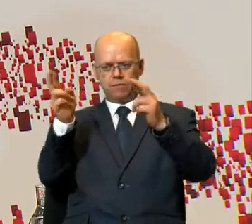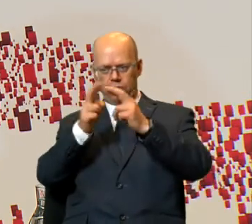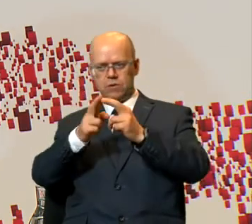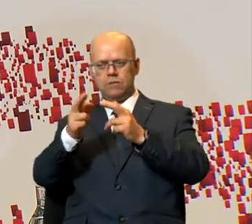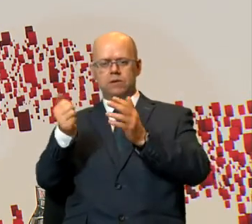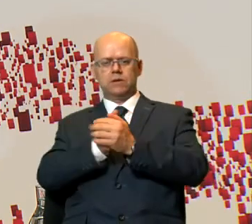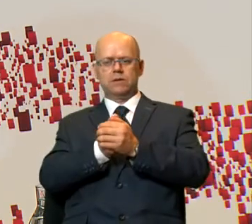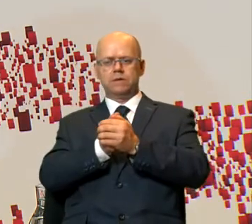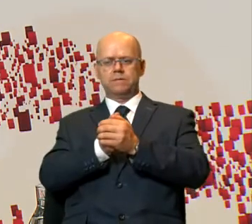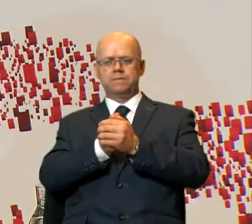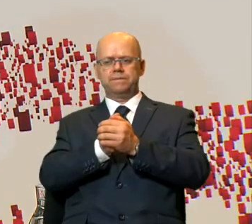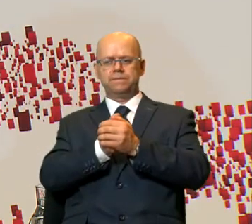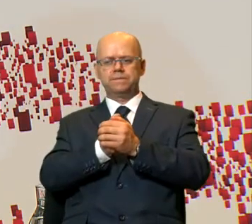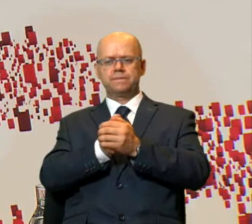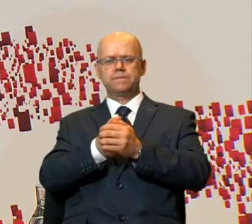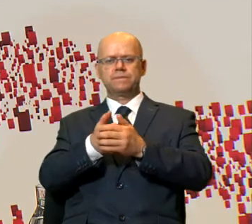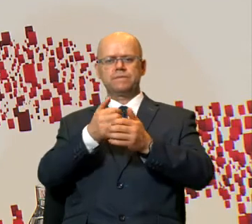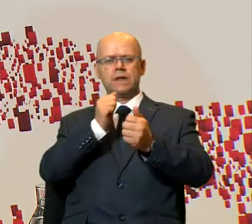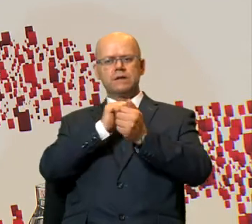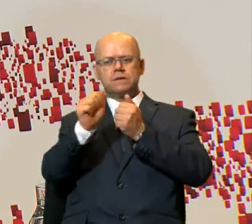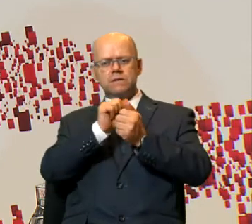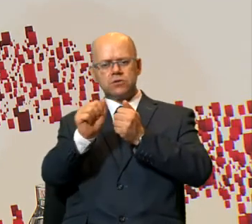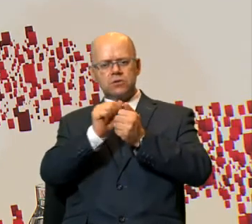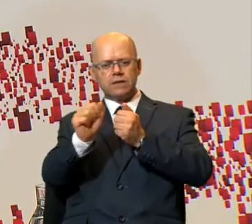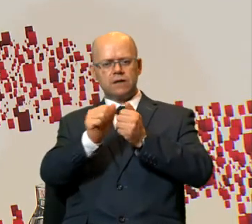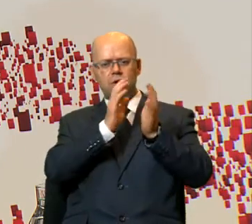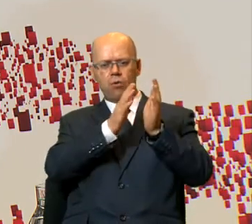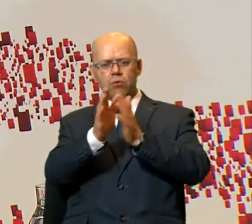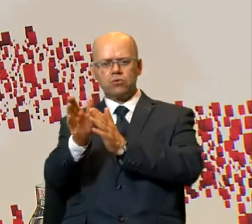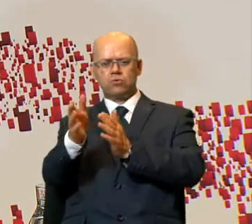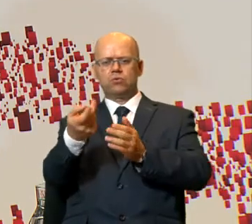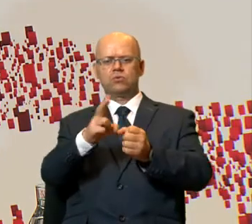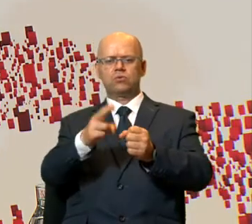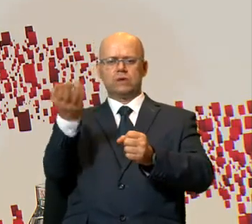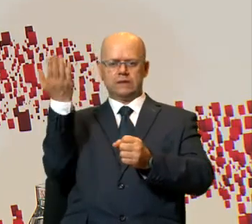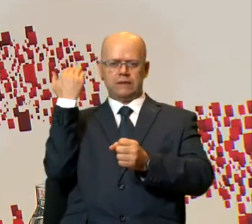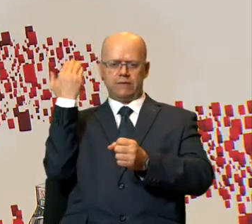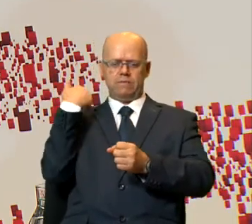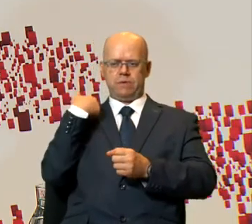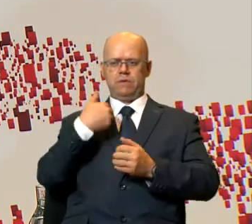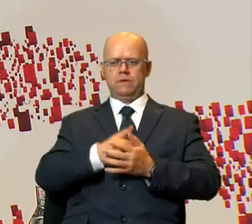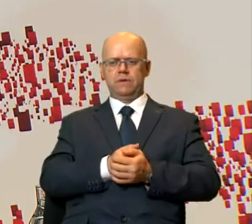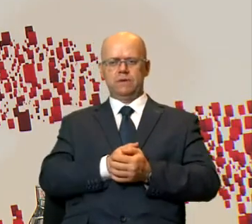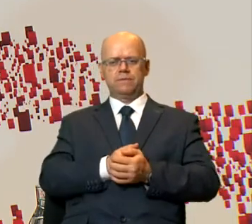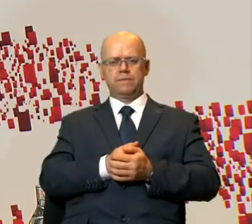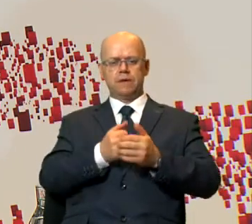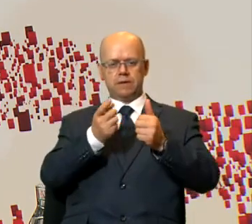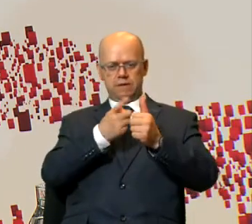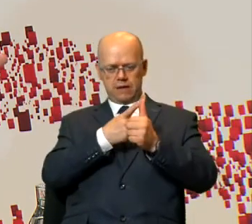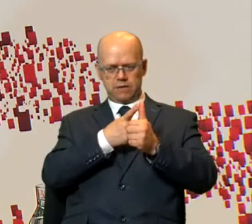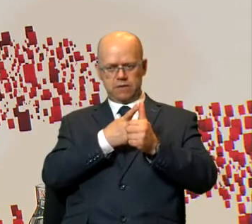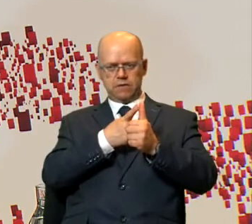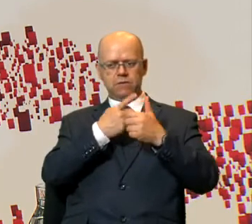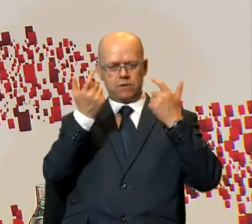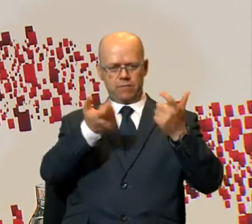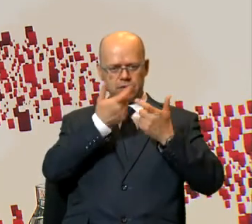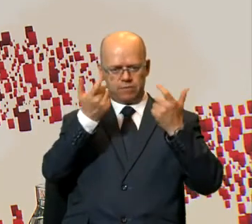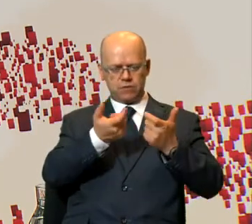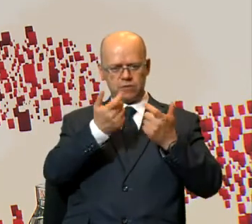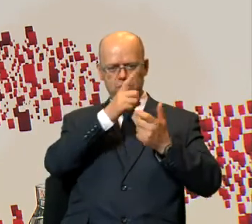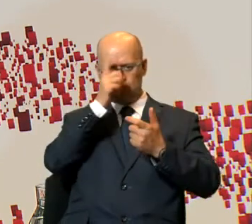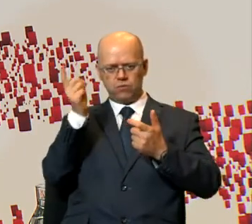że doszło do silnego zaburzenia tego, co się dzieje, co się działo kiedyś. I to z jednej strony zagrożenie, wiele osób na